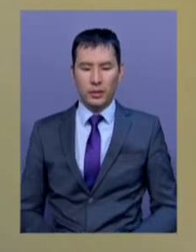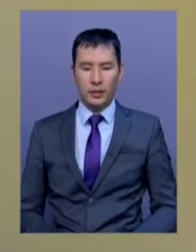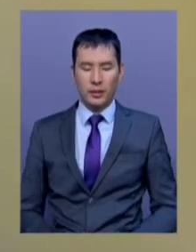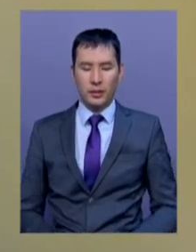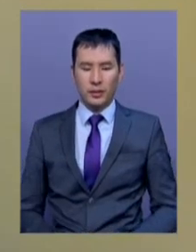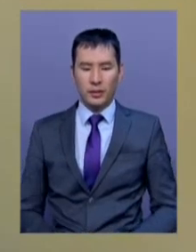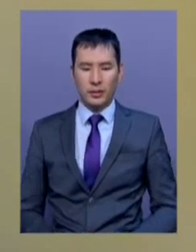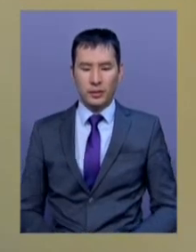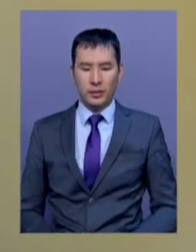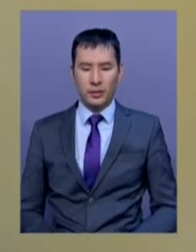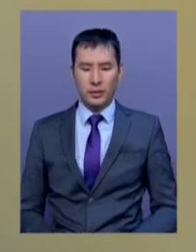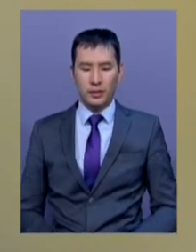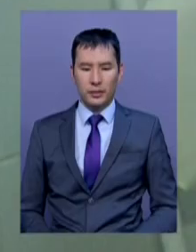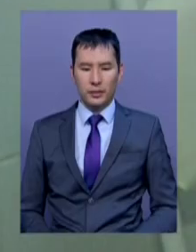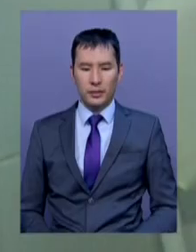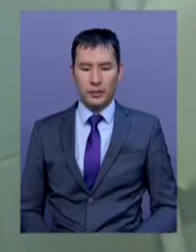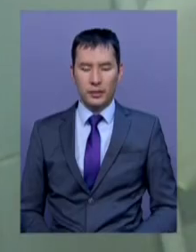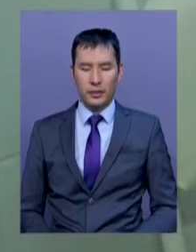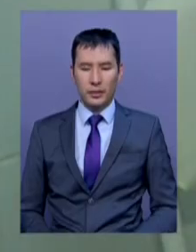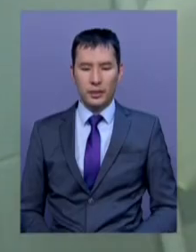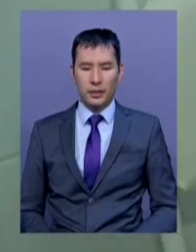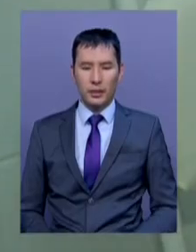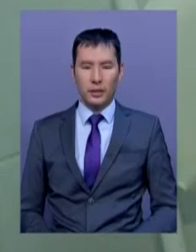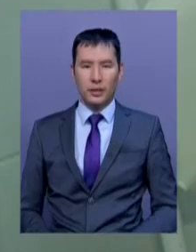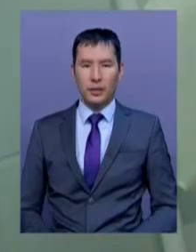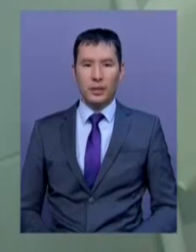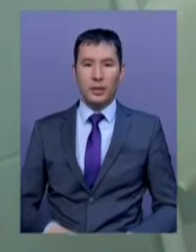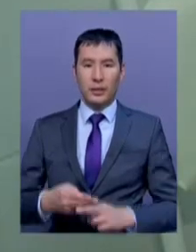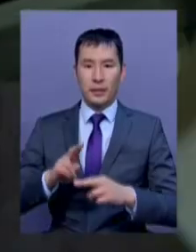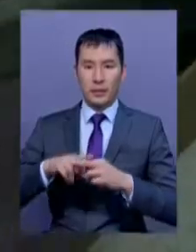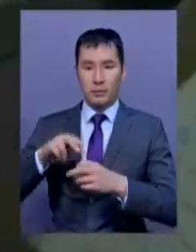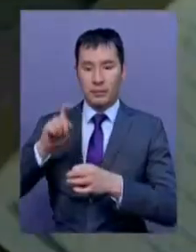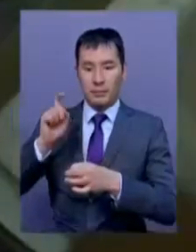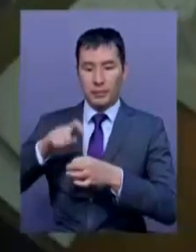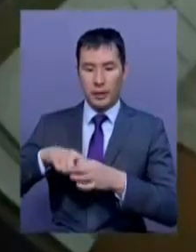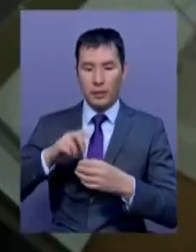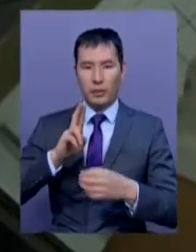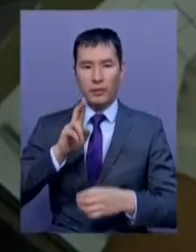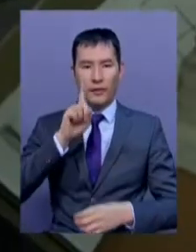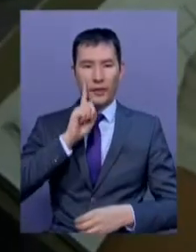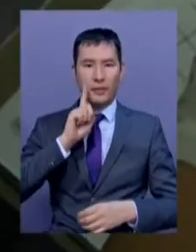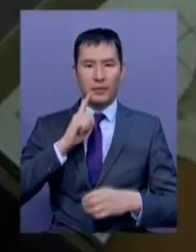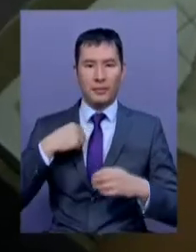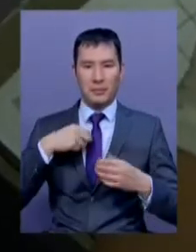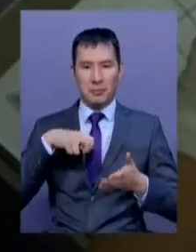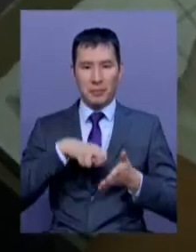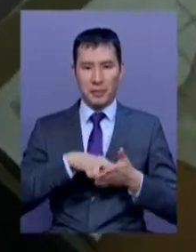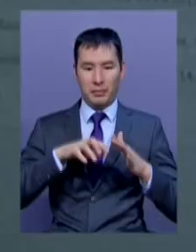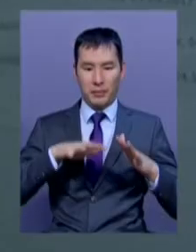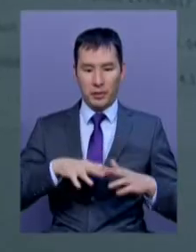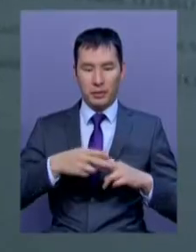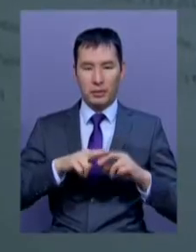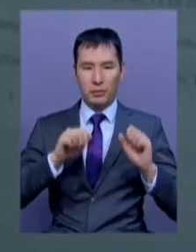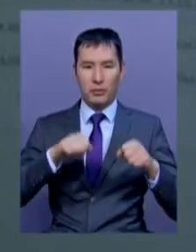түрде жүзеге асырылады. Тіркеу тұрақты немесе уақытша тұратын жер бойынша жүзеге асырылады.